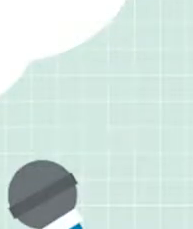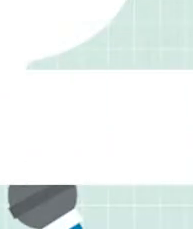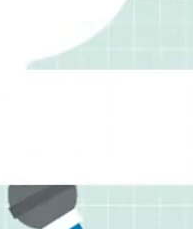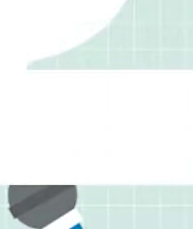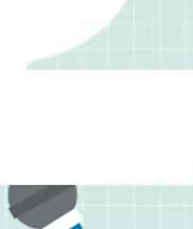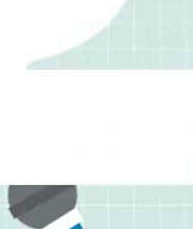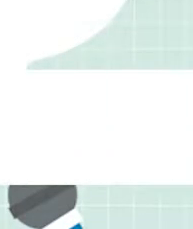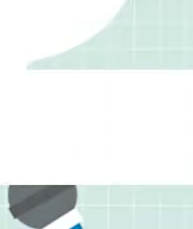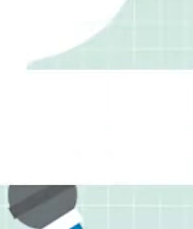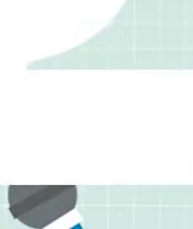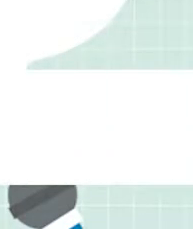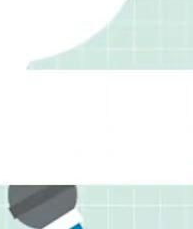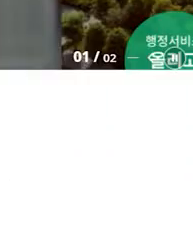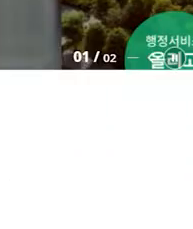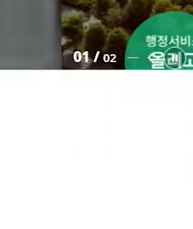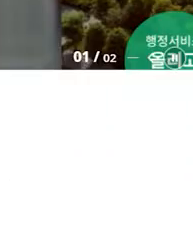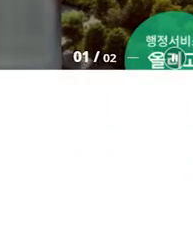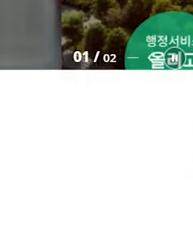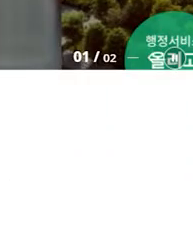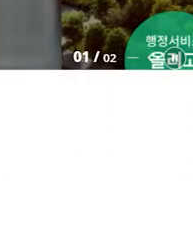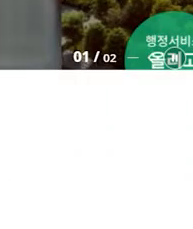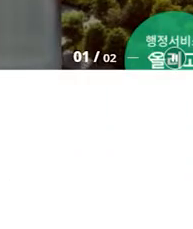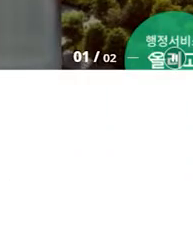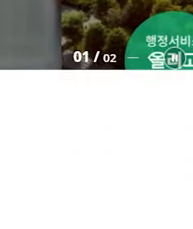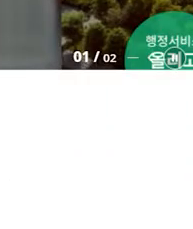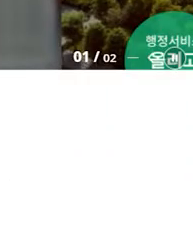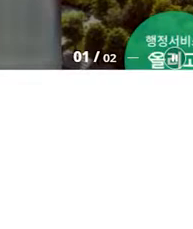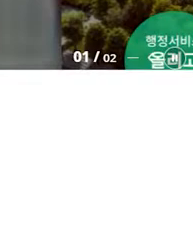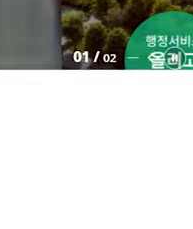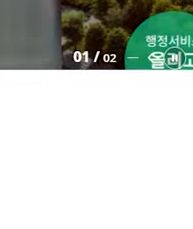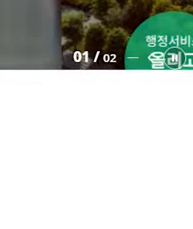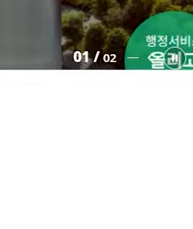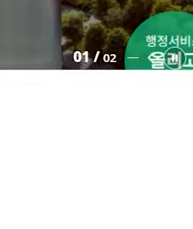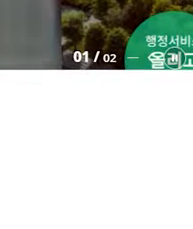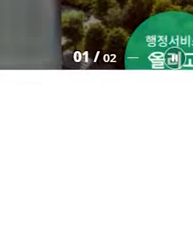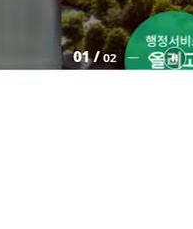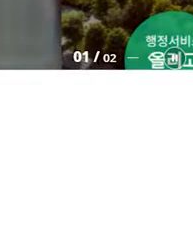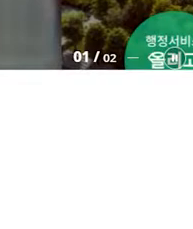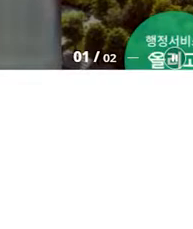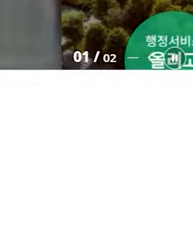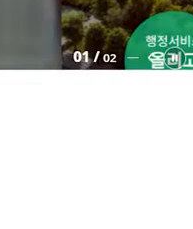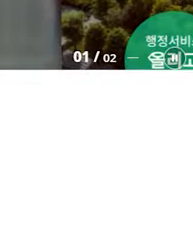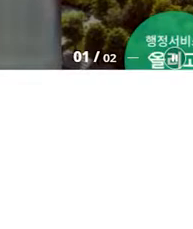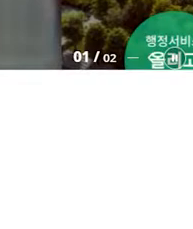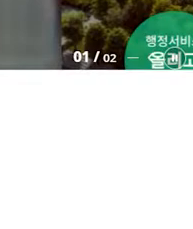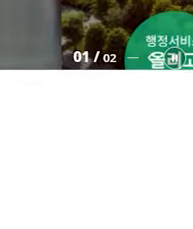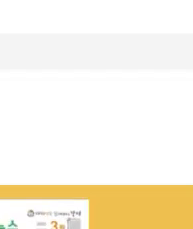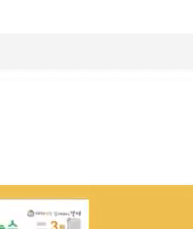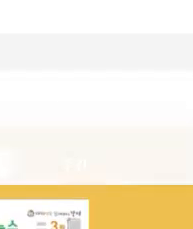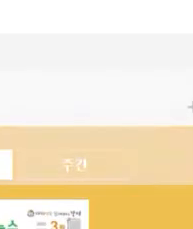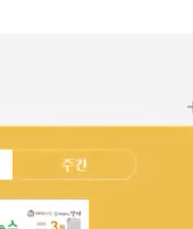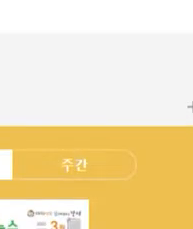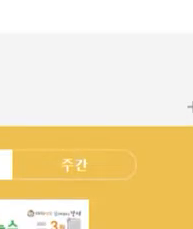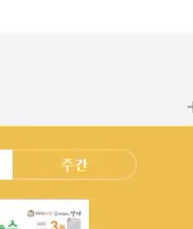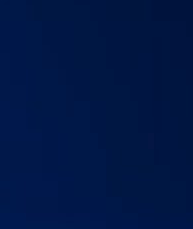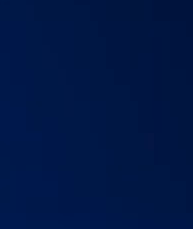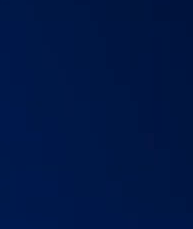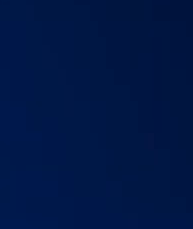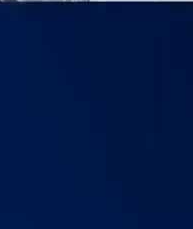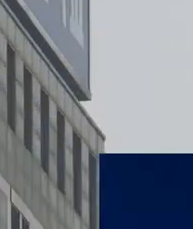강서구의 대표 소식지 강서 꿈동산에서 오는 24일까지 제13기 어린이 기자단을 모집합니다.